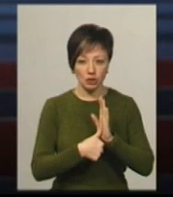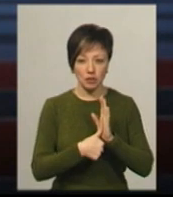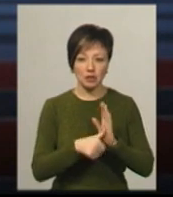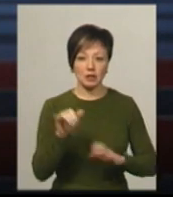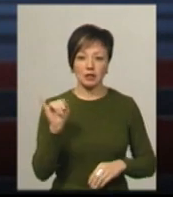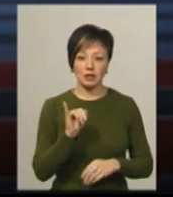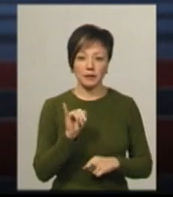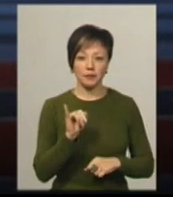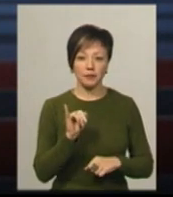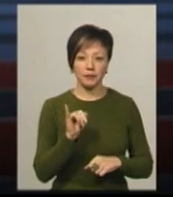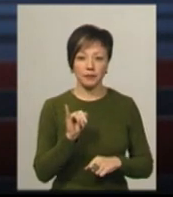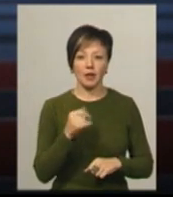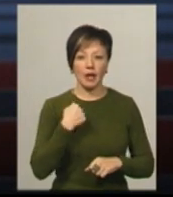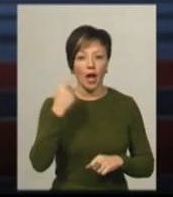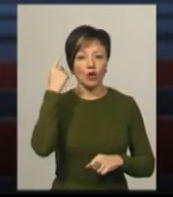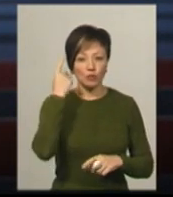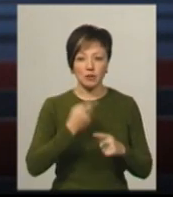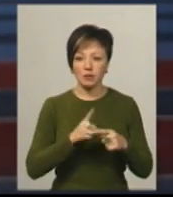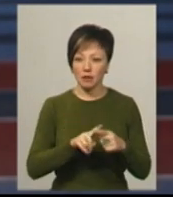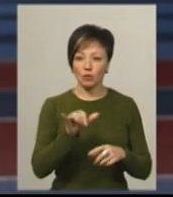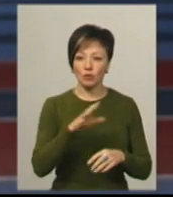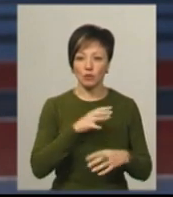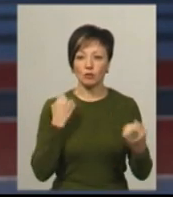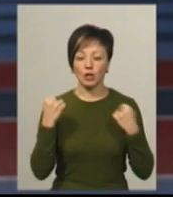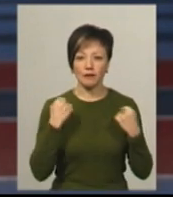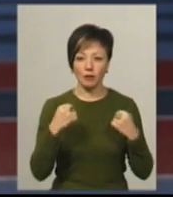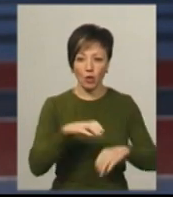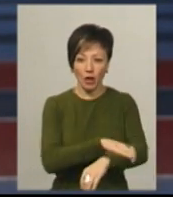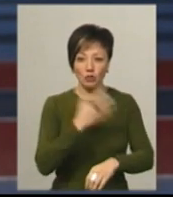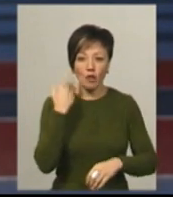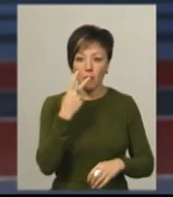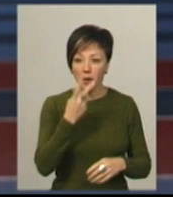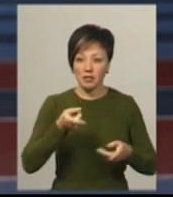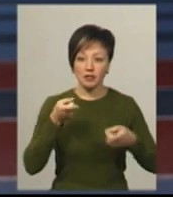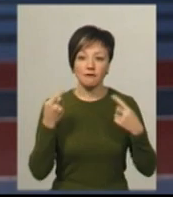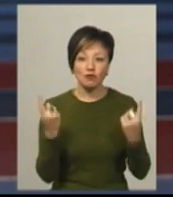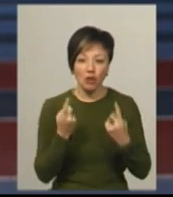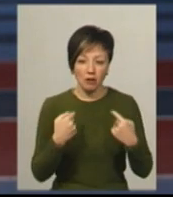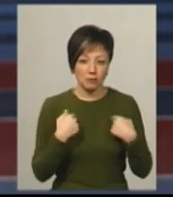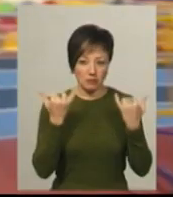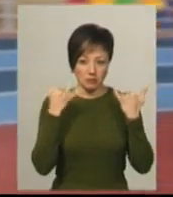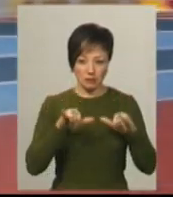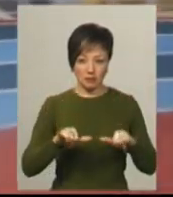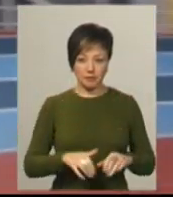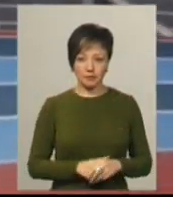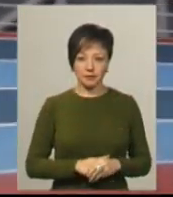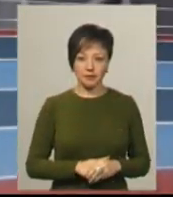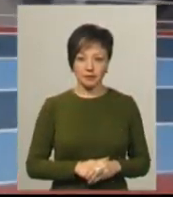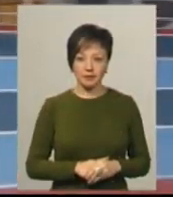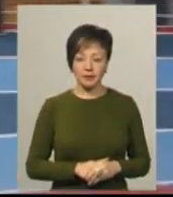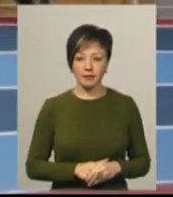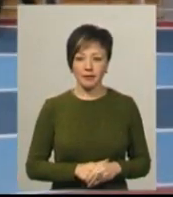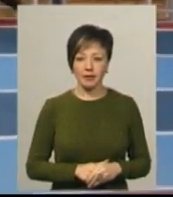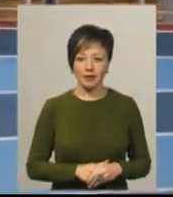І я думала, що це у нього був спортивний протез. Я коли побачила, що це звичайний, мене це дуже здивувало. Не люблю команду